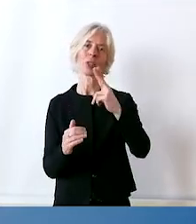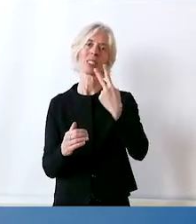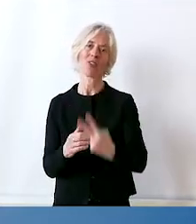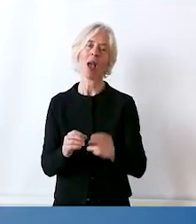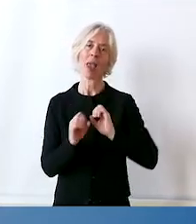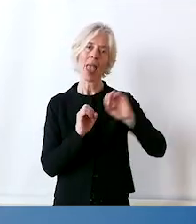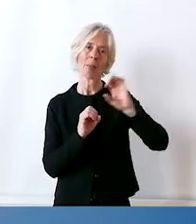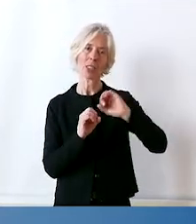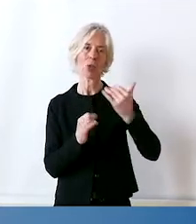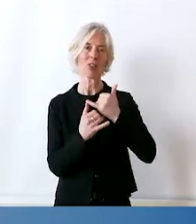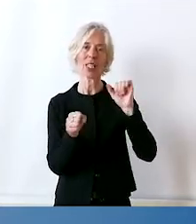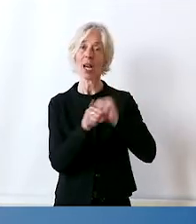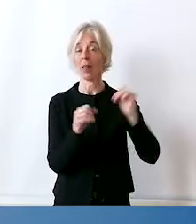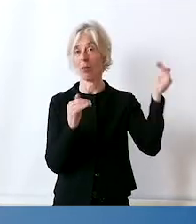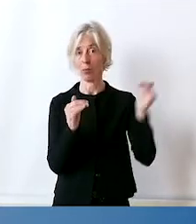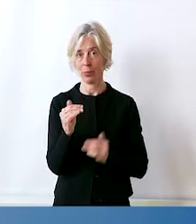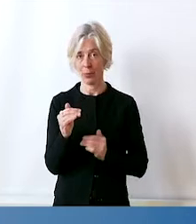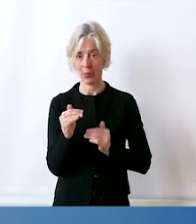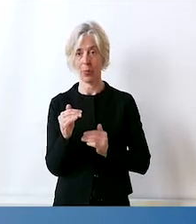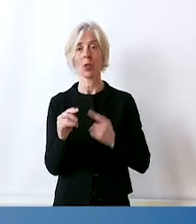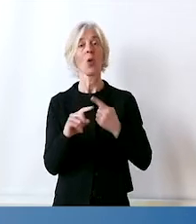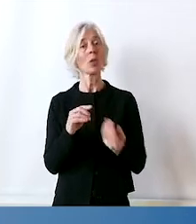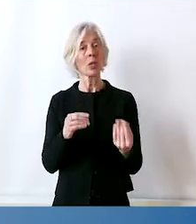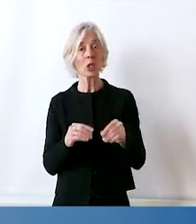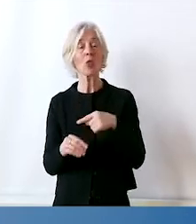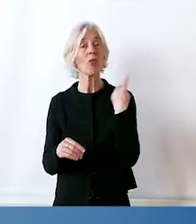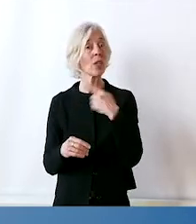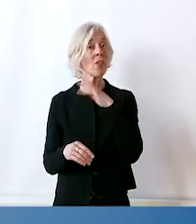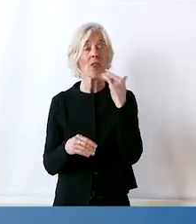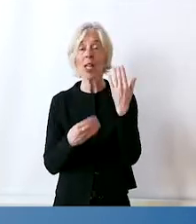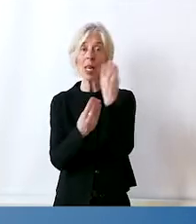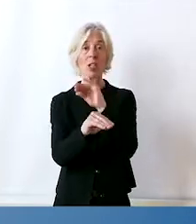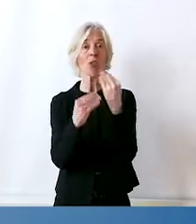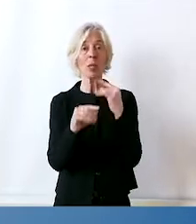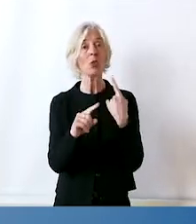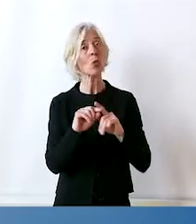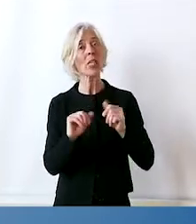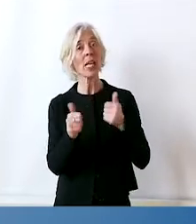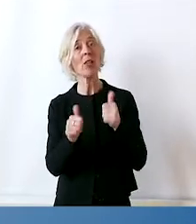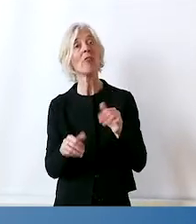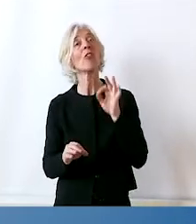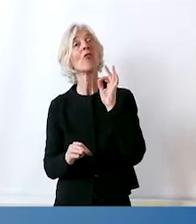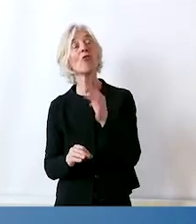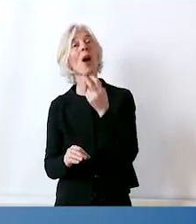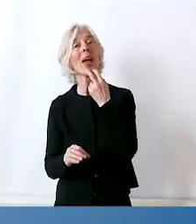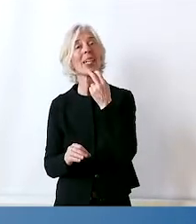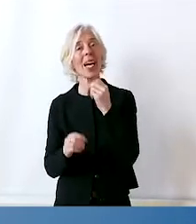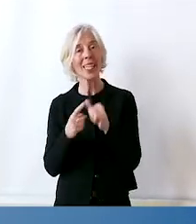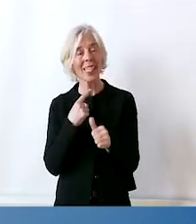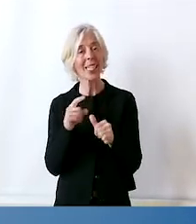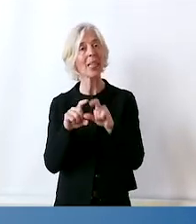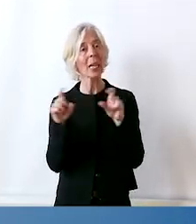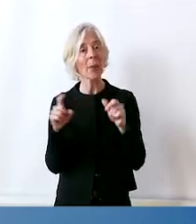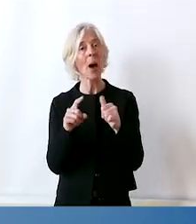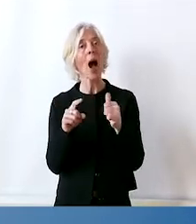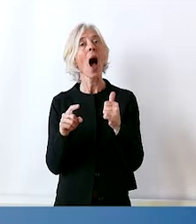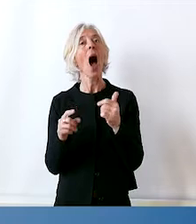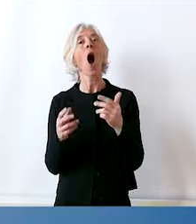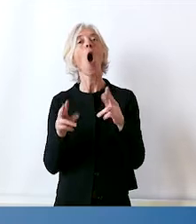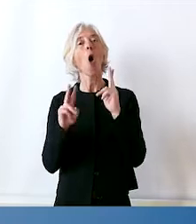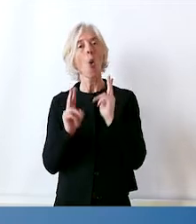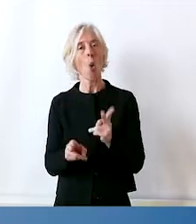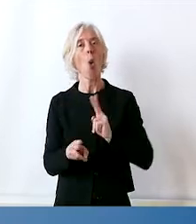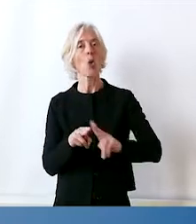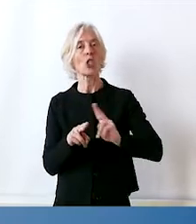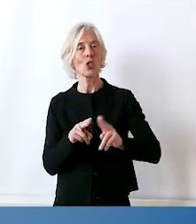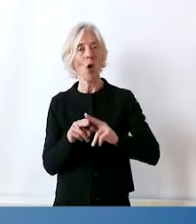Klimaschutzpotenziale. Zusätzlich bieten wir viele Informationen und Hilfestellungen rund um die Themen Energie und Rohstoffe, vom Einkauf bis zu F&E und